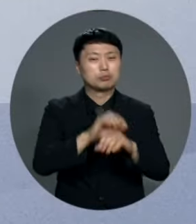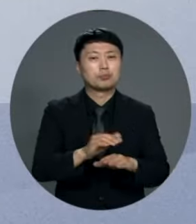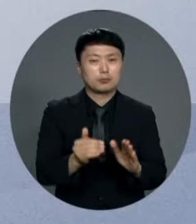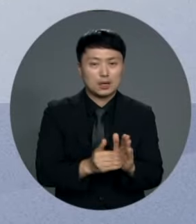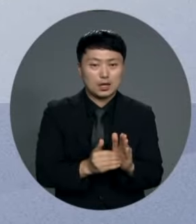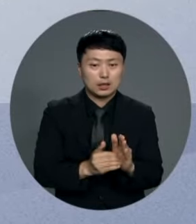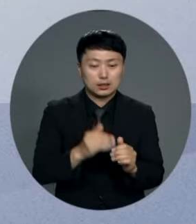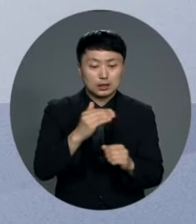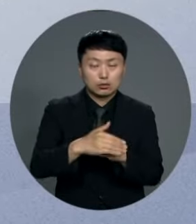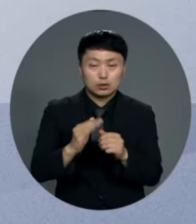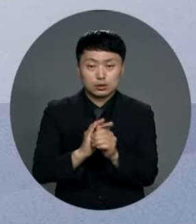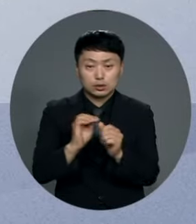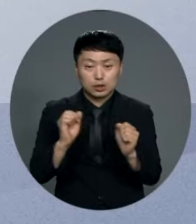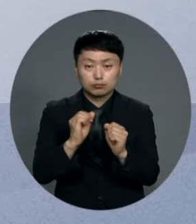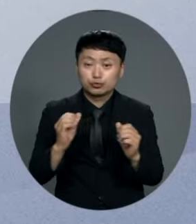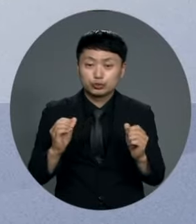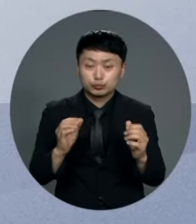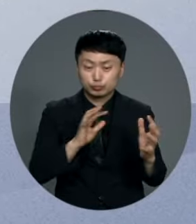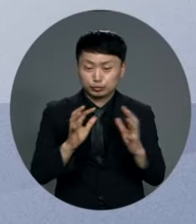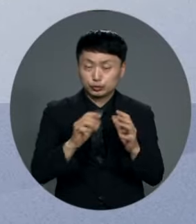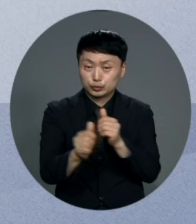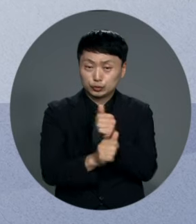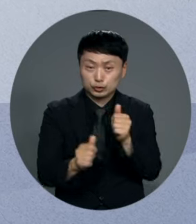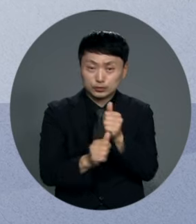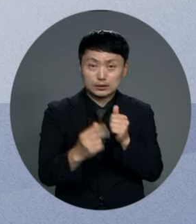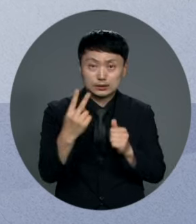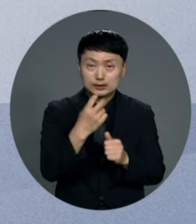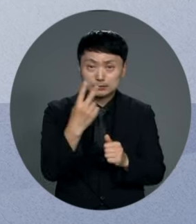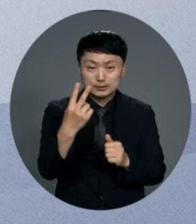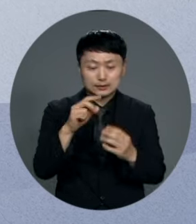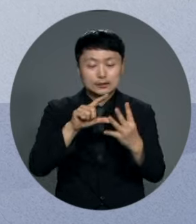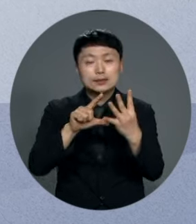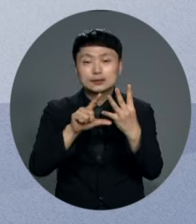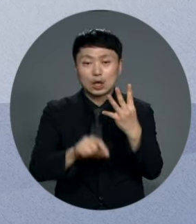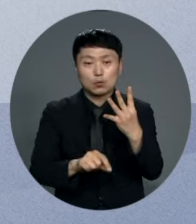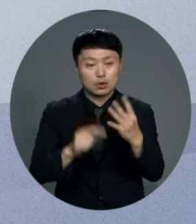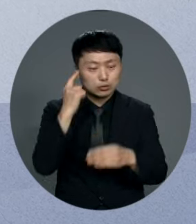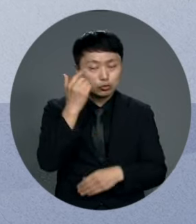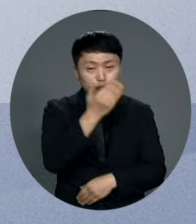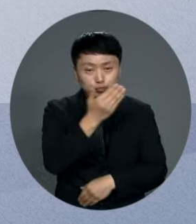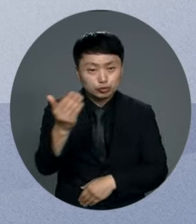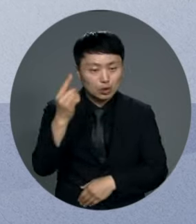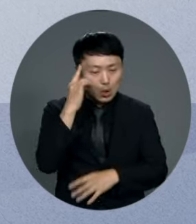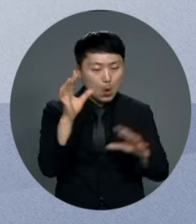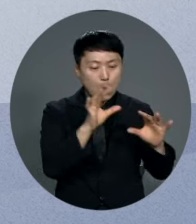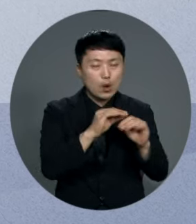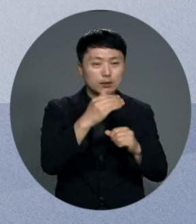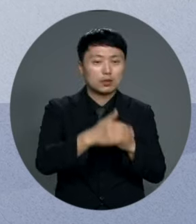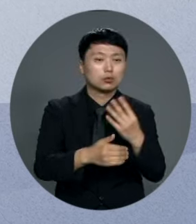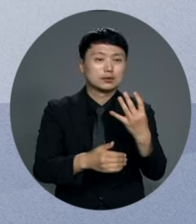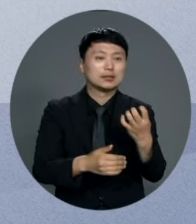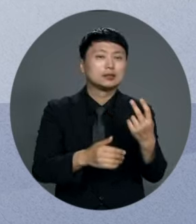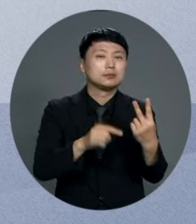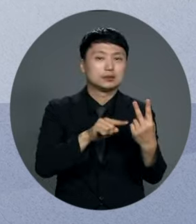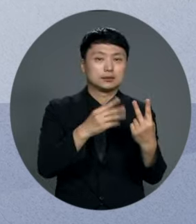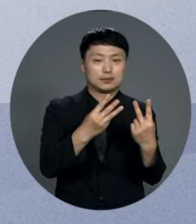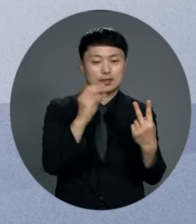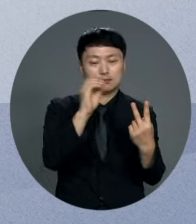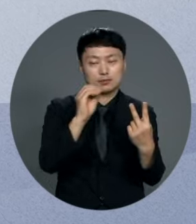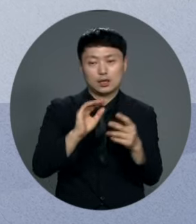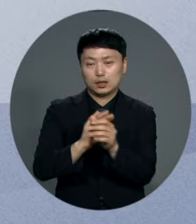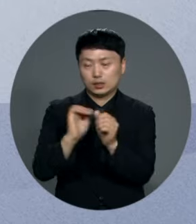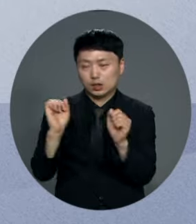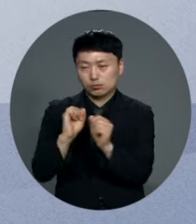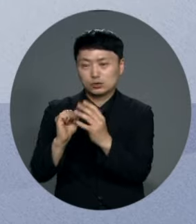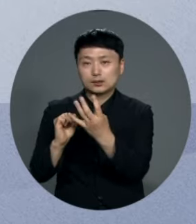경북 행정통합 공론화위원회가 2021년 4월 실시한 여론조사에서 찬성률이 대구 42.3%,